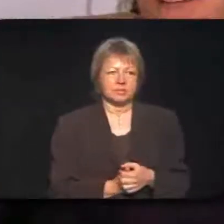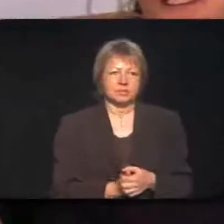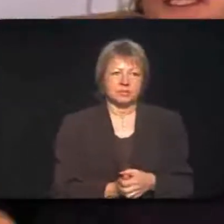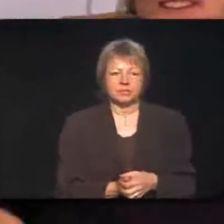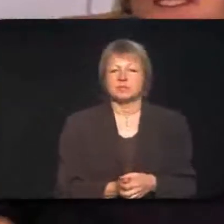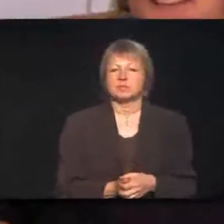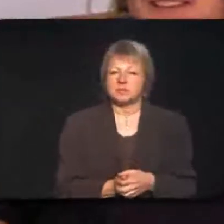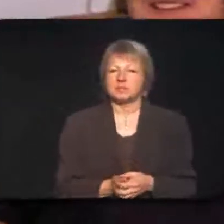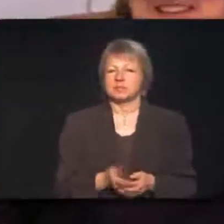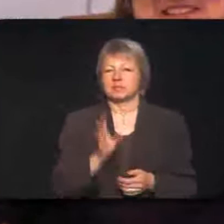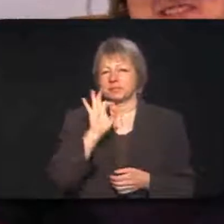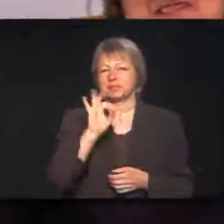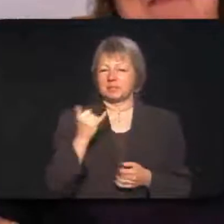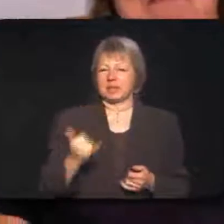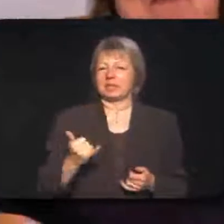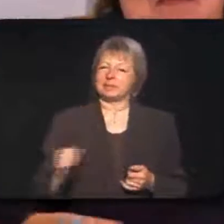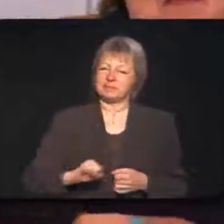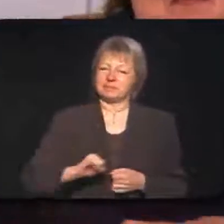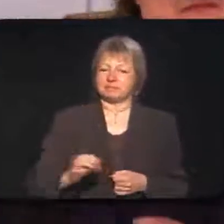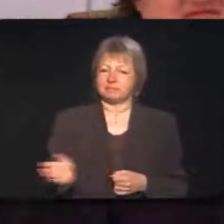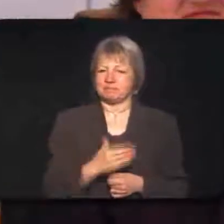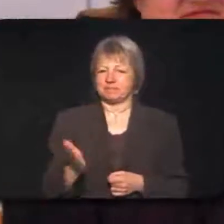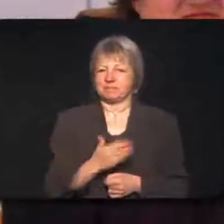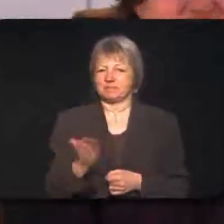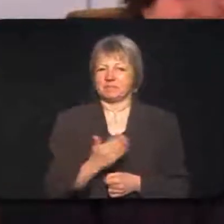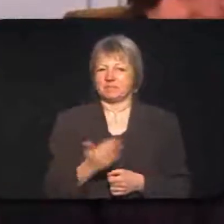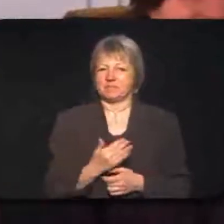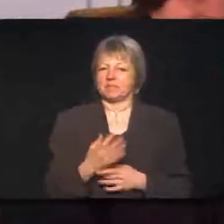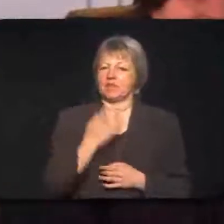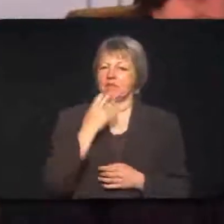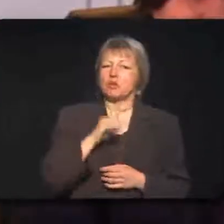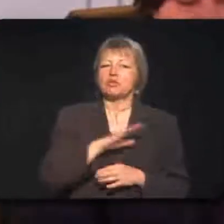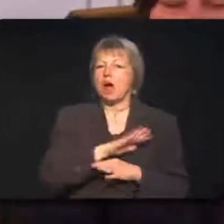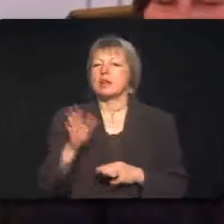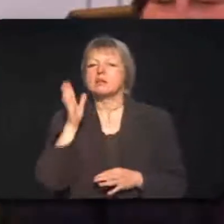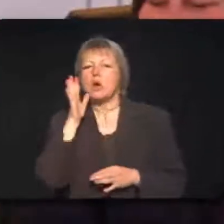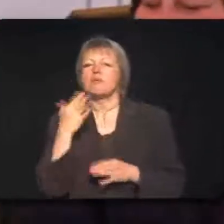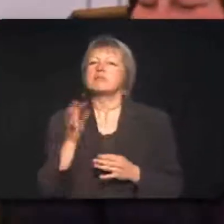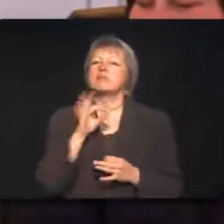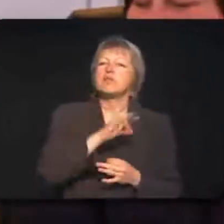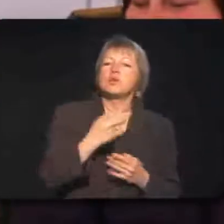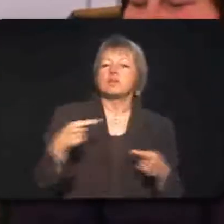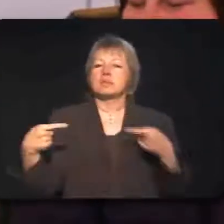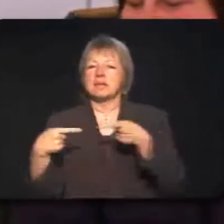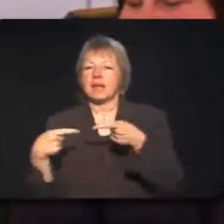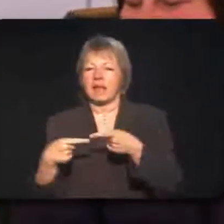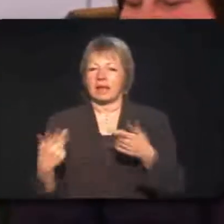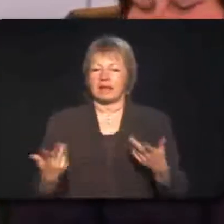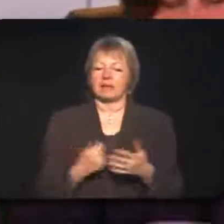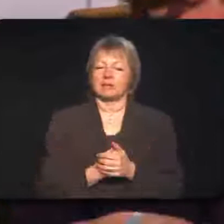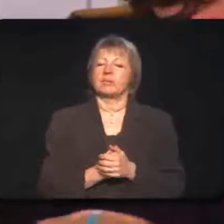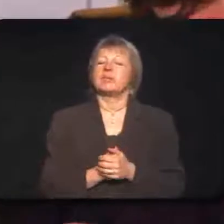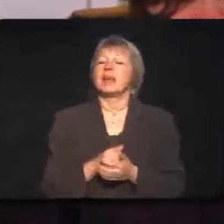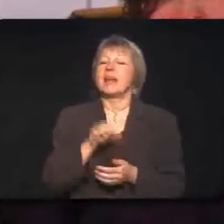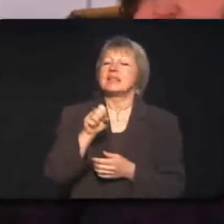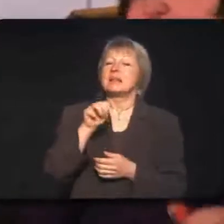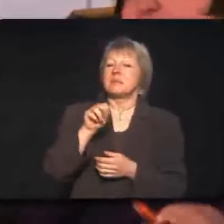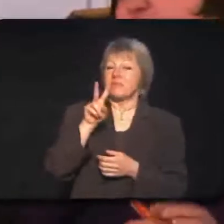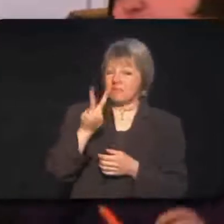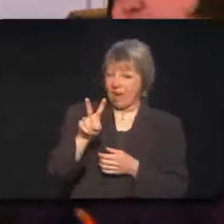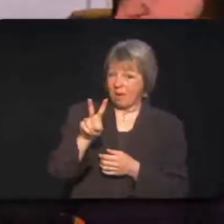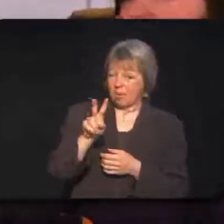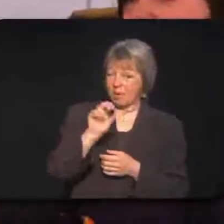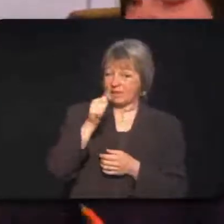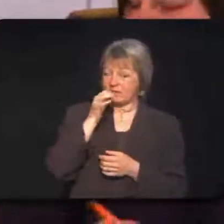okay wir ziehen das jetzt sage ich durch okay weil wir wollen ja alle Pro und Contras hören so sollen von der SMV Beschlüsse zum Wahl